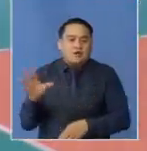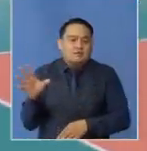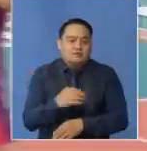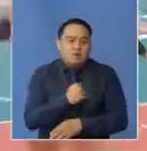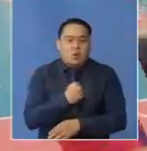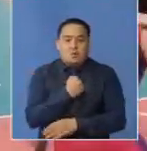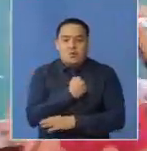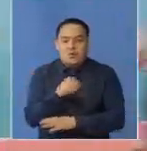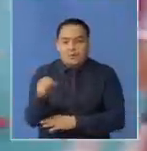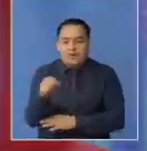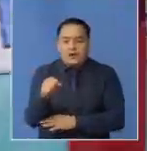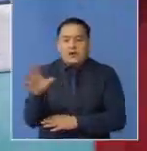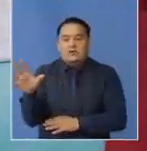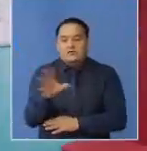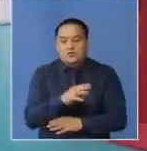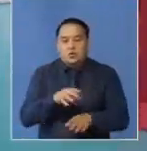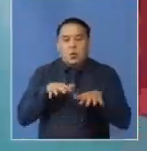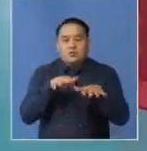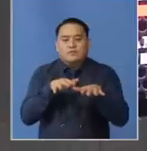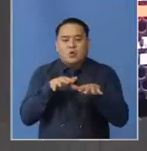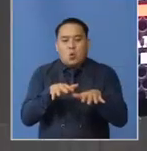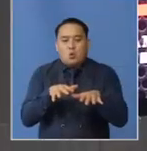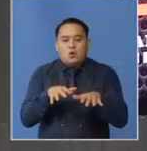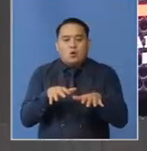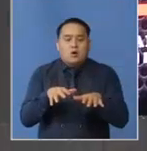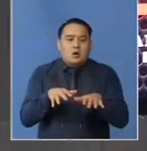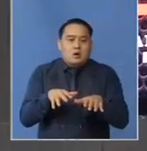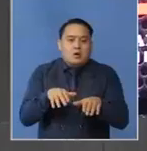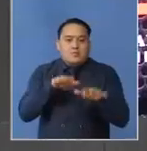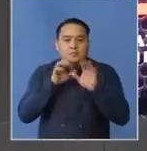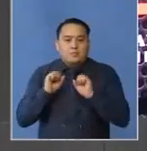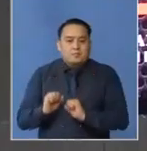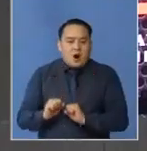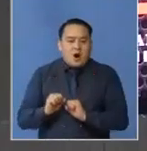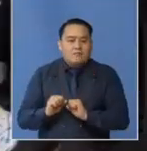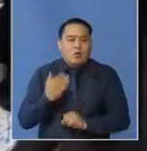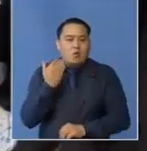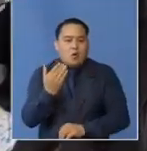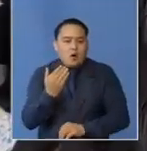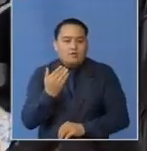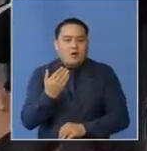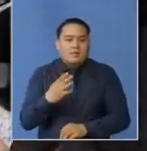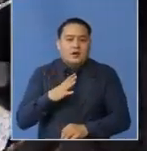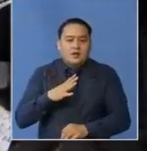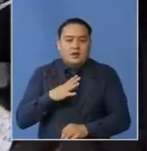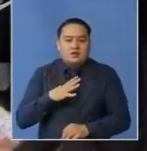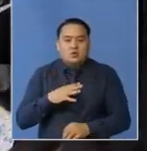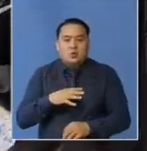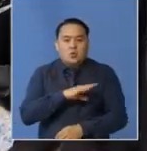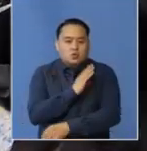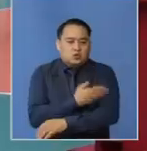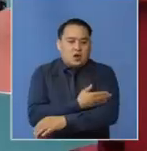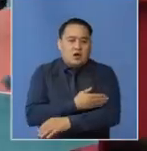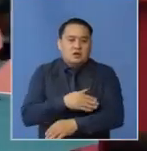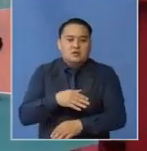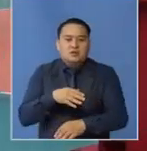долгу перед публикой. Неотбиваемые подачи легионеров из Кубы, грамотные блоки от Татьяны Машковой. И, конечно же, молниеносные удары